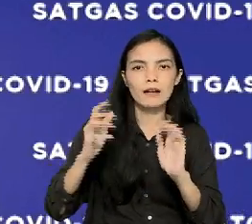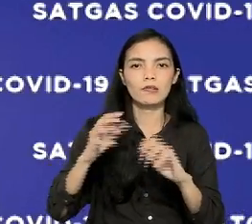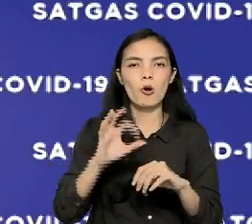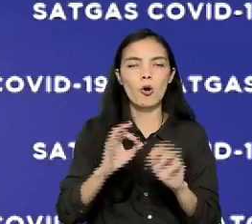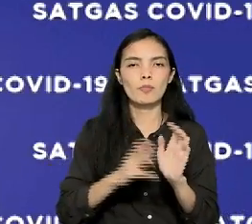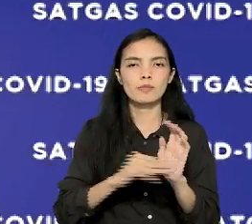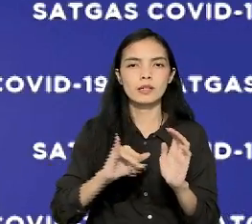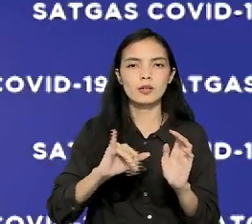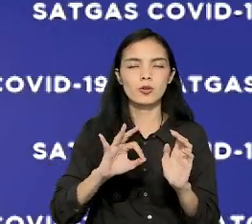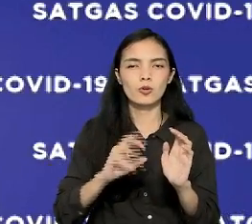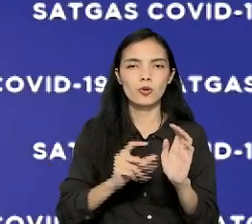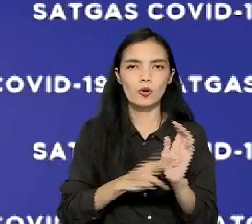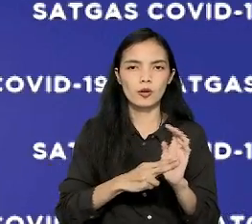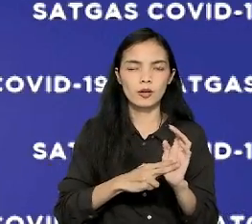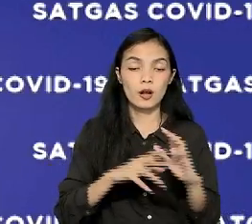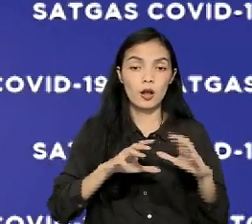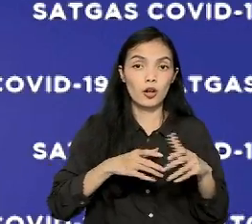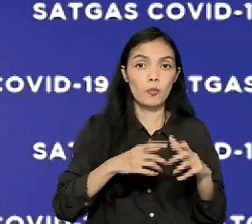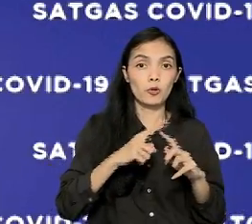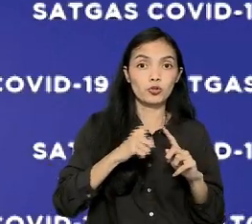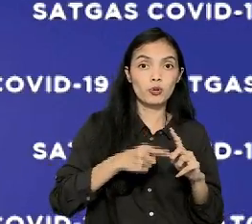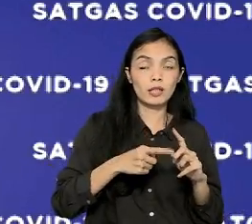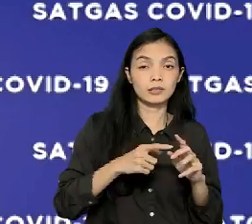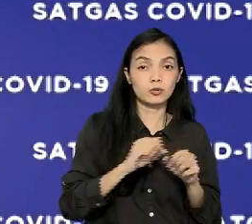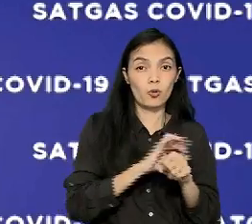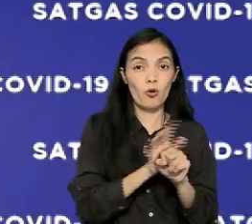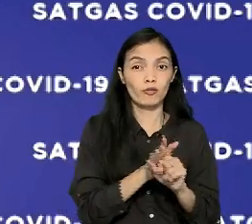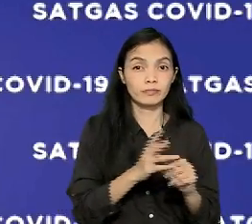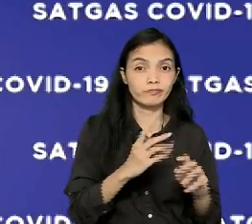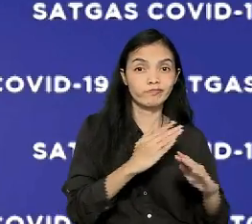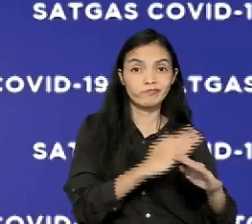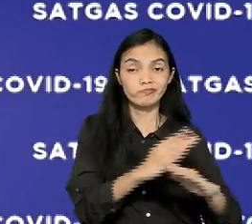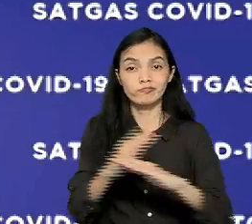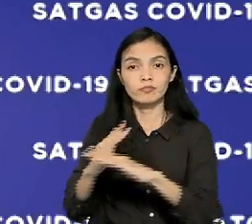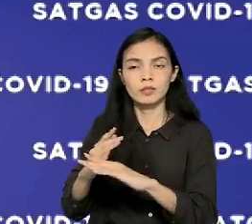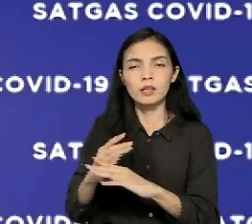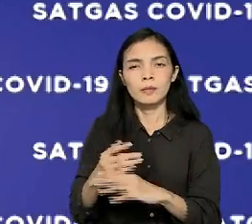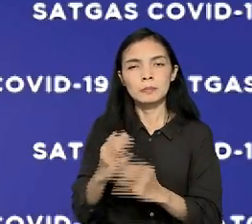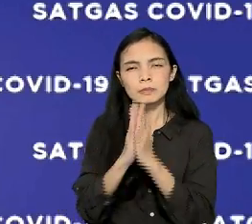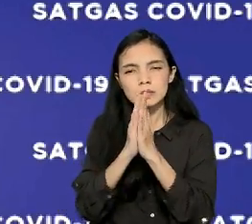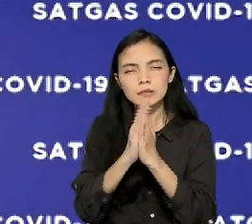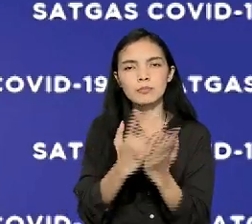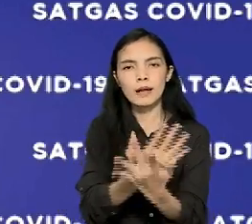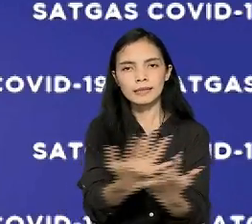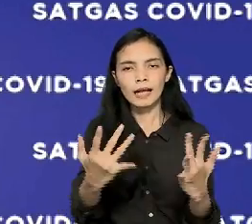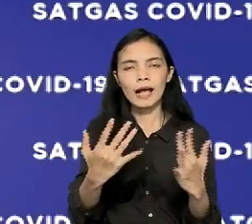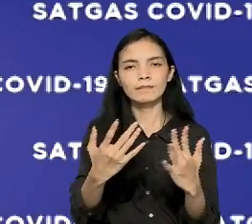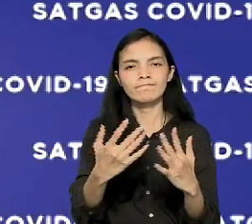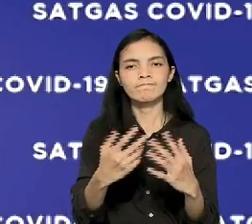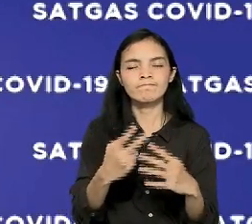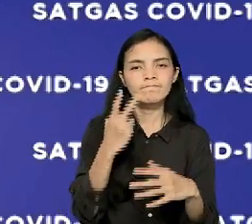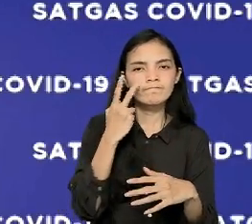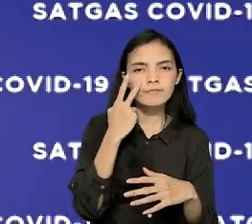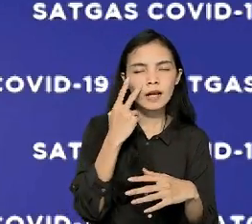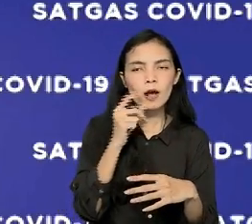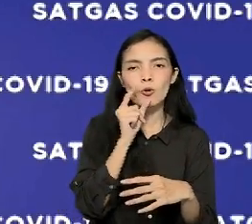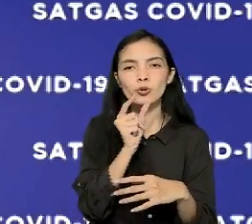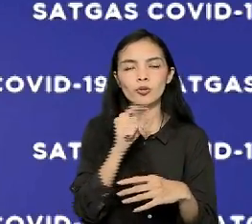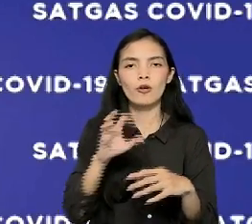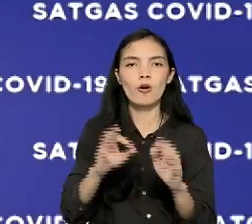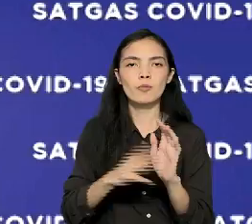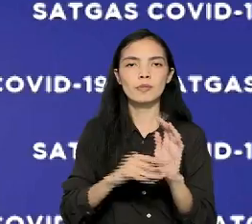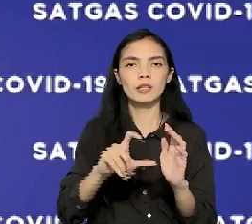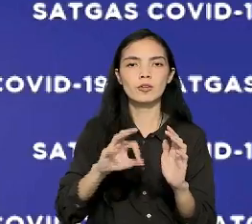tinggi. Satgas berharap masyarakat juga dapat mengambil peran dalam mencegah masuknya varian Omikron ke